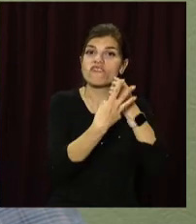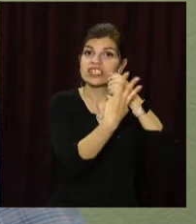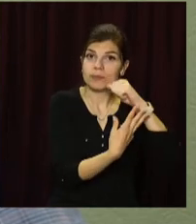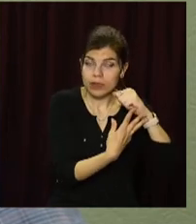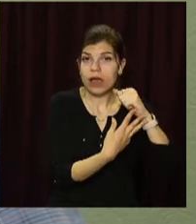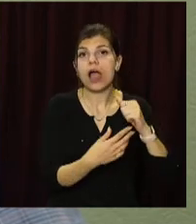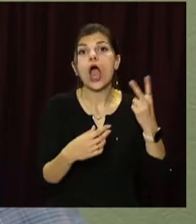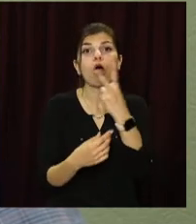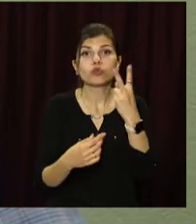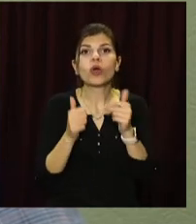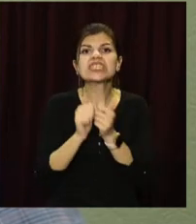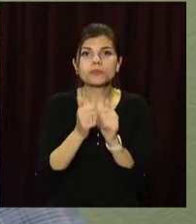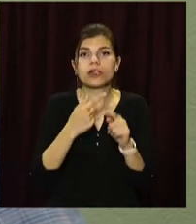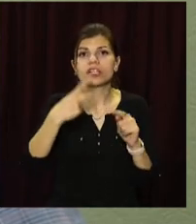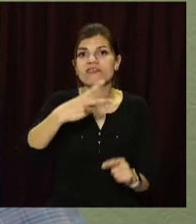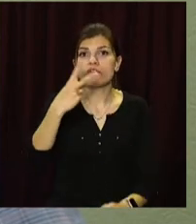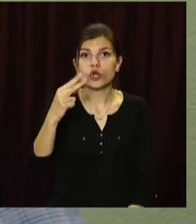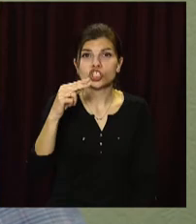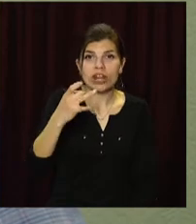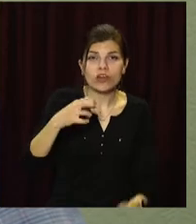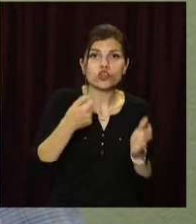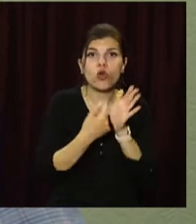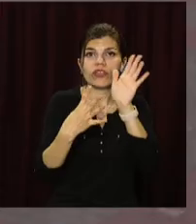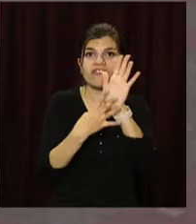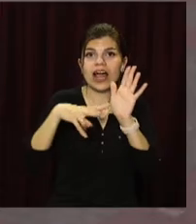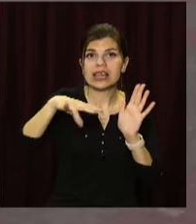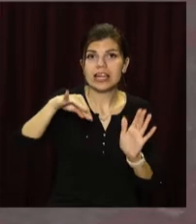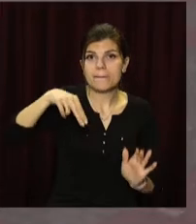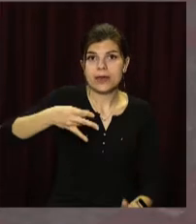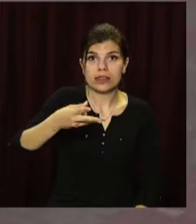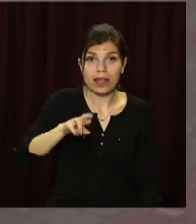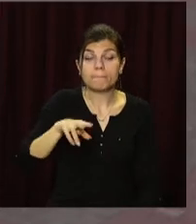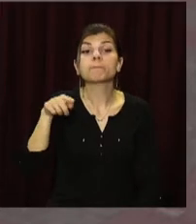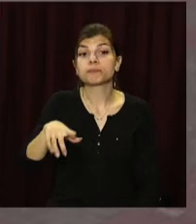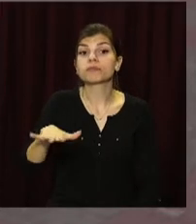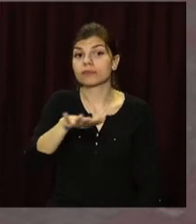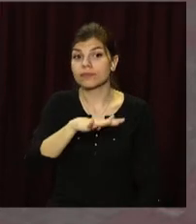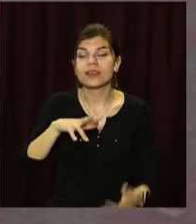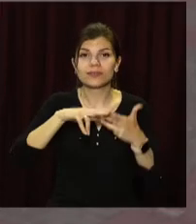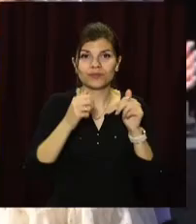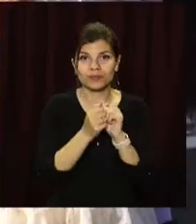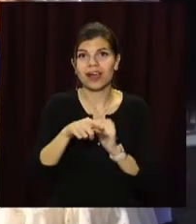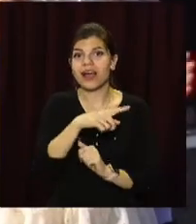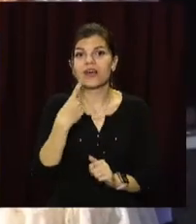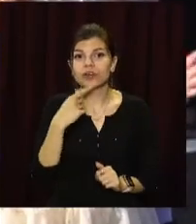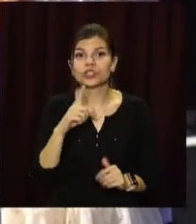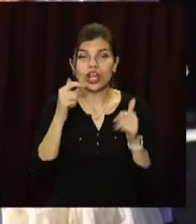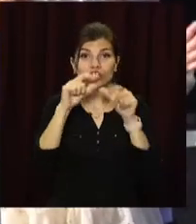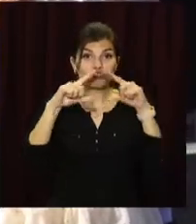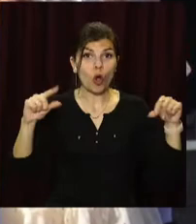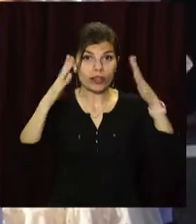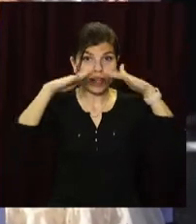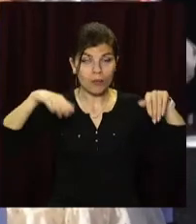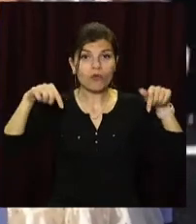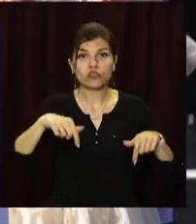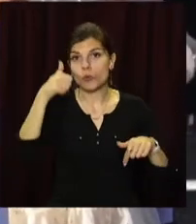червня, а друга зміна з 22 червня по 9 липня. У профільному департаменті Кам'янської міськради кажуть, у шкільних таборах